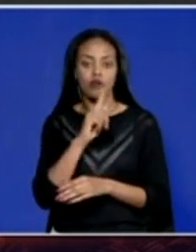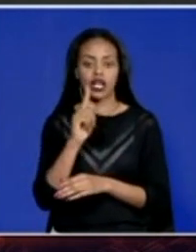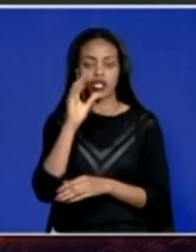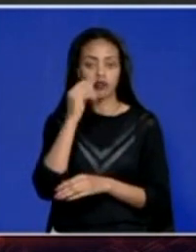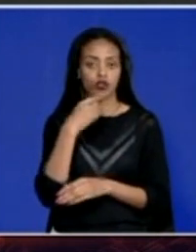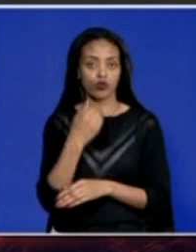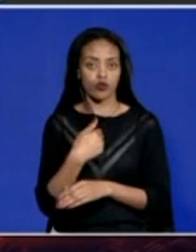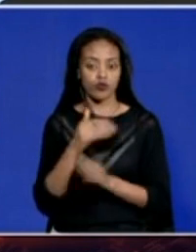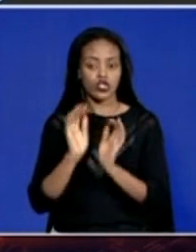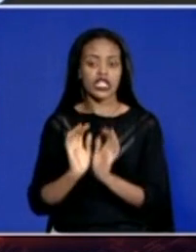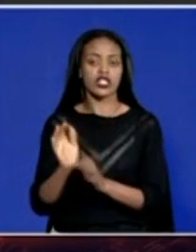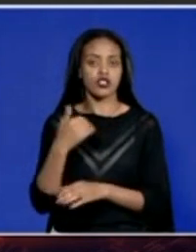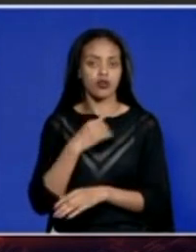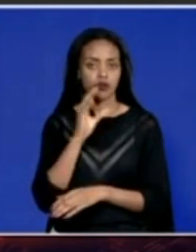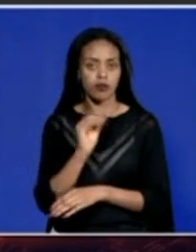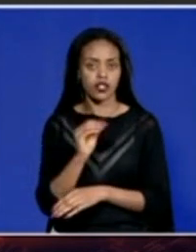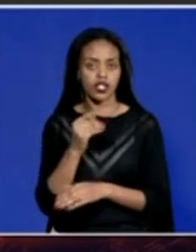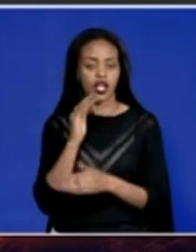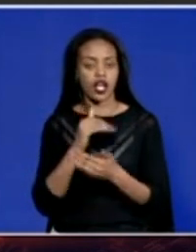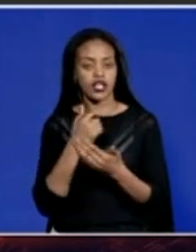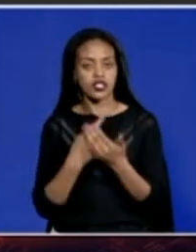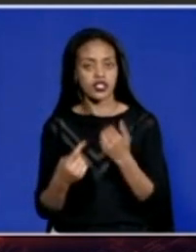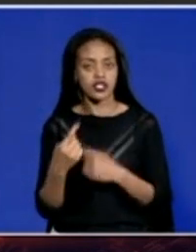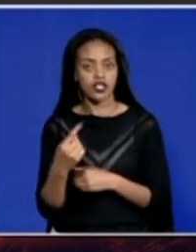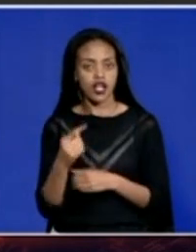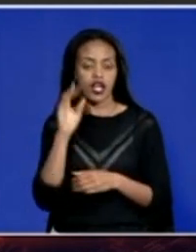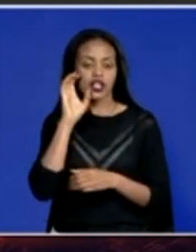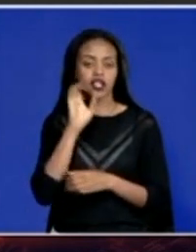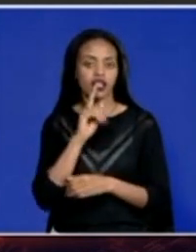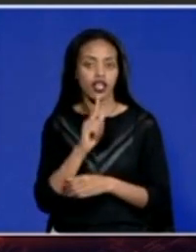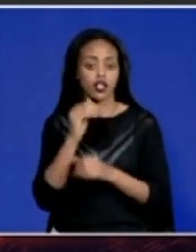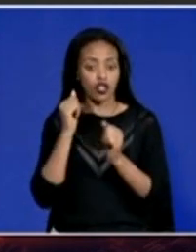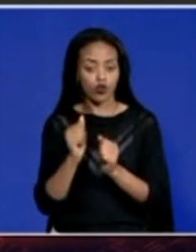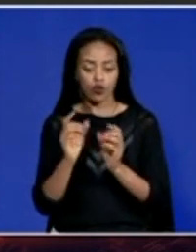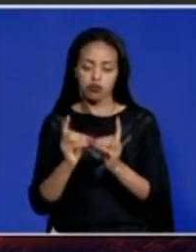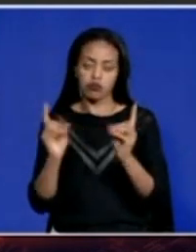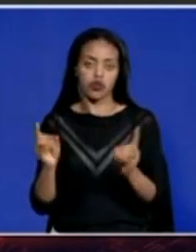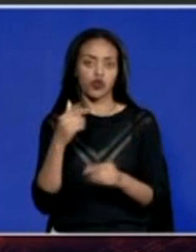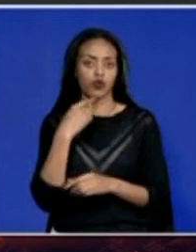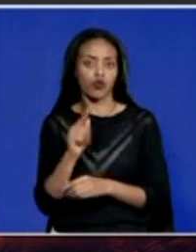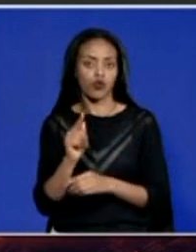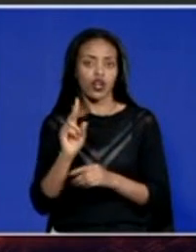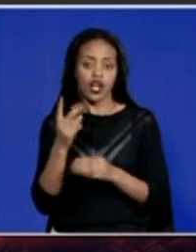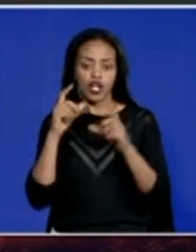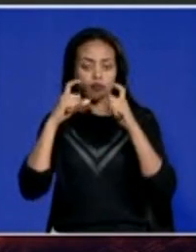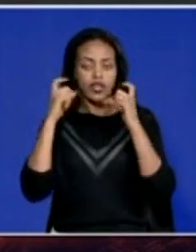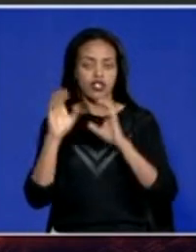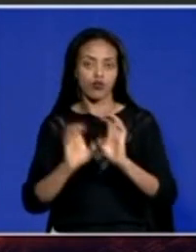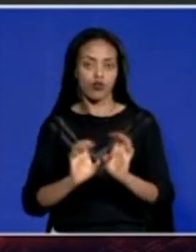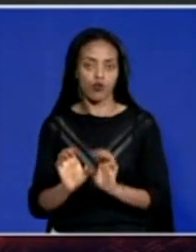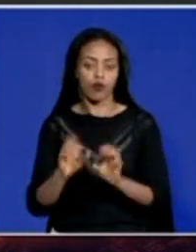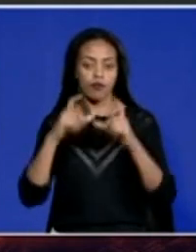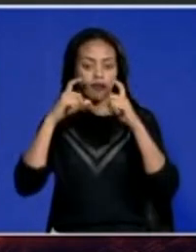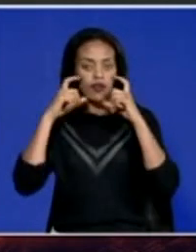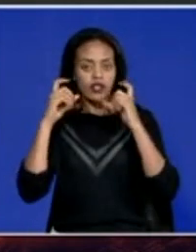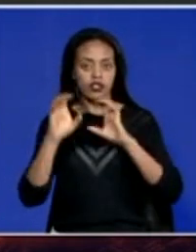ሸለልትነት ዘለዎም ሰባት ማለት እዩ እዚኣስ በቃ ኣገዳሲት ይኮነ ተኽኢልኩም ርሕቕርሕቕሉ ካለለ ማስክ ግበሩ ማስክ